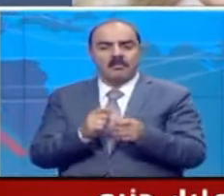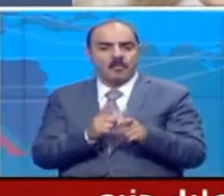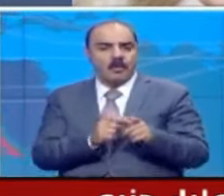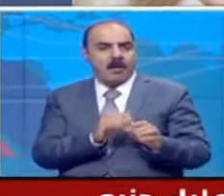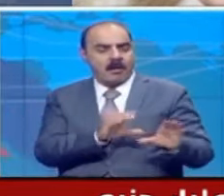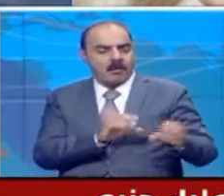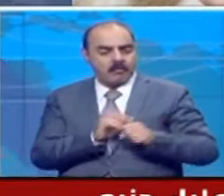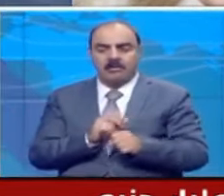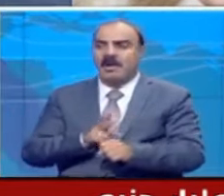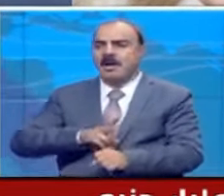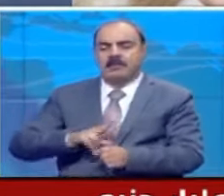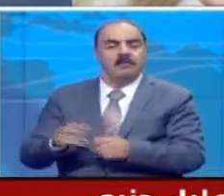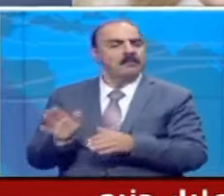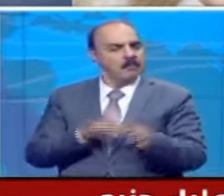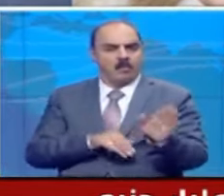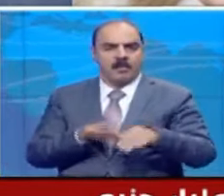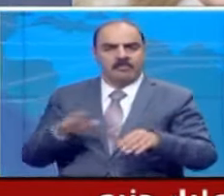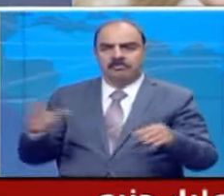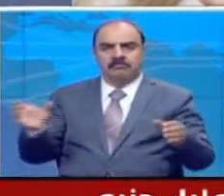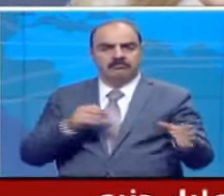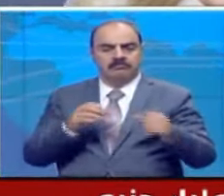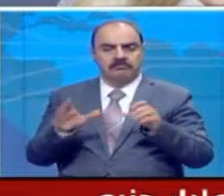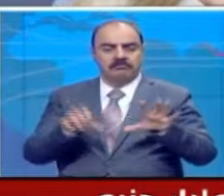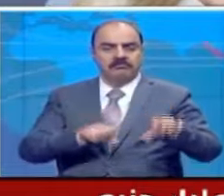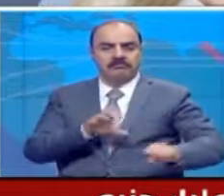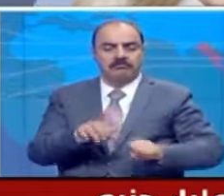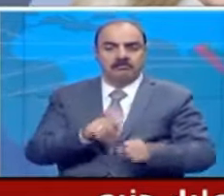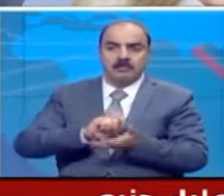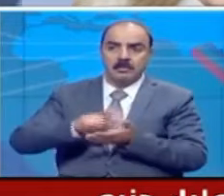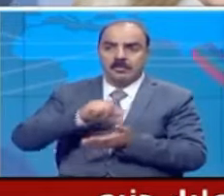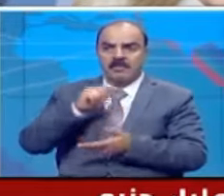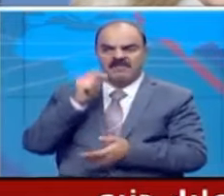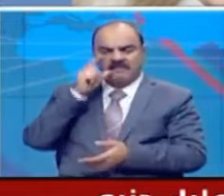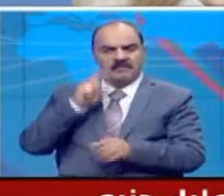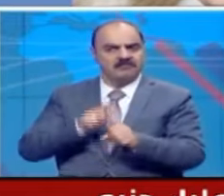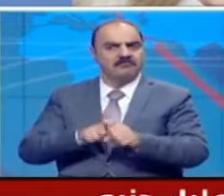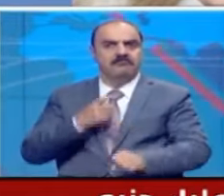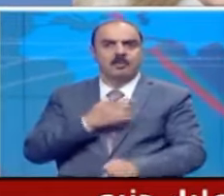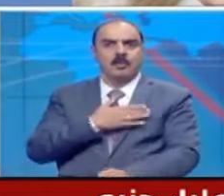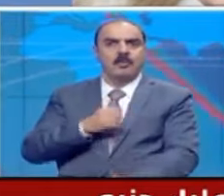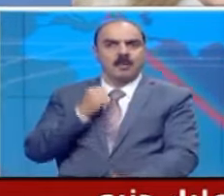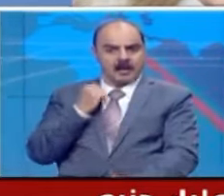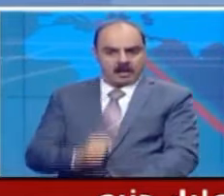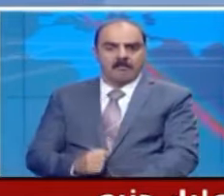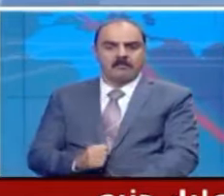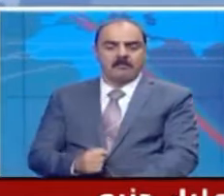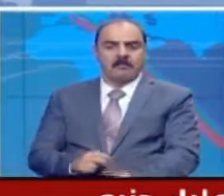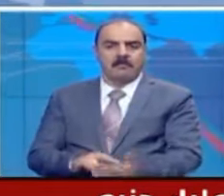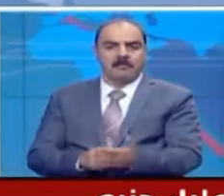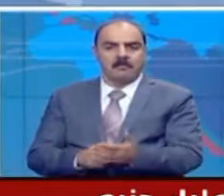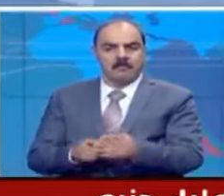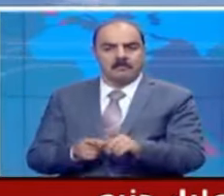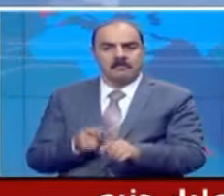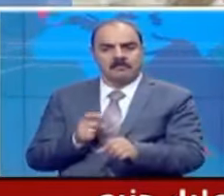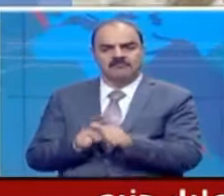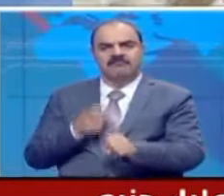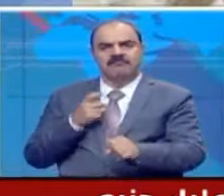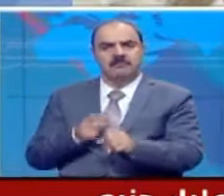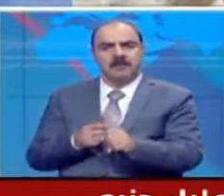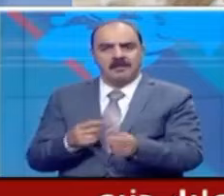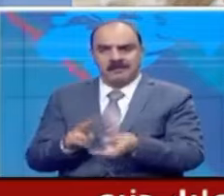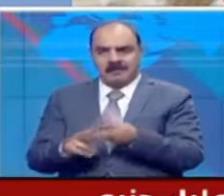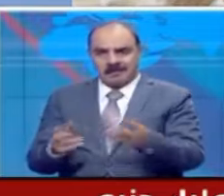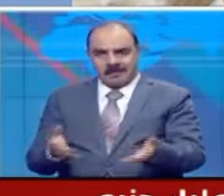لي يعني إرسال رسالة قوية بأن الدولة عافية قادرة على مواجهة من